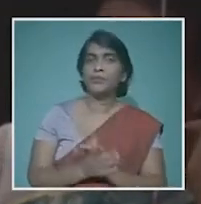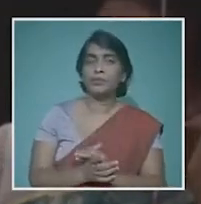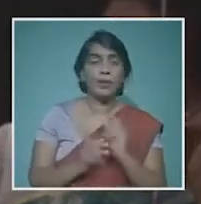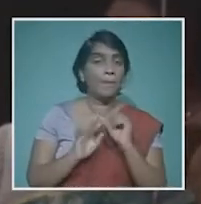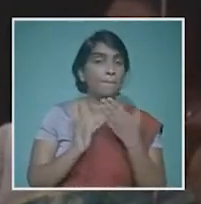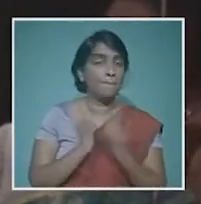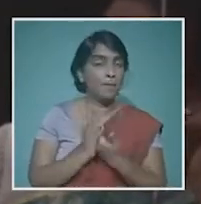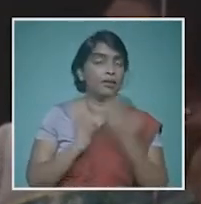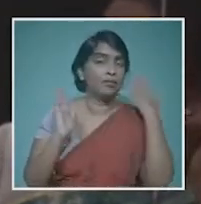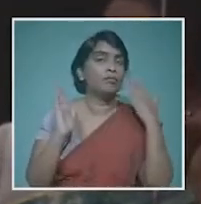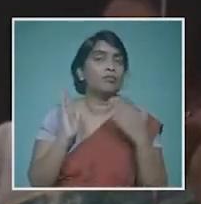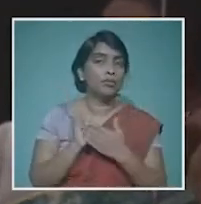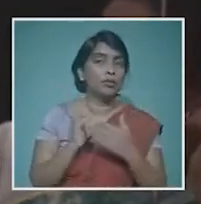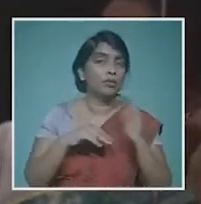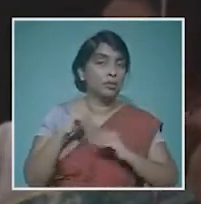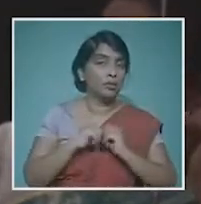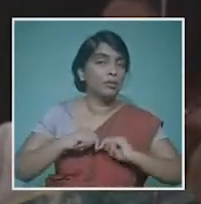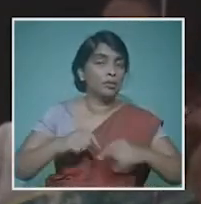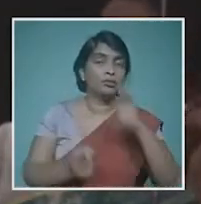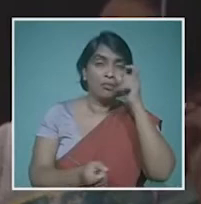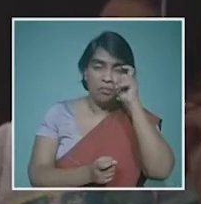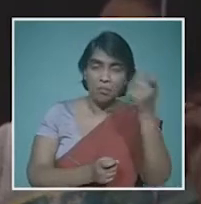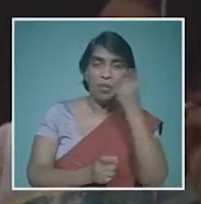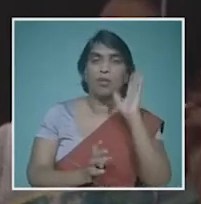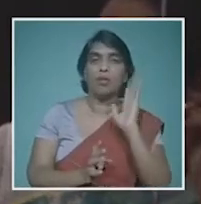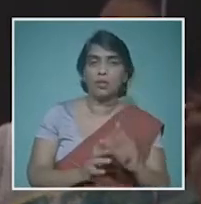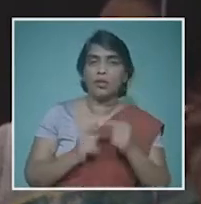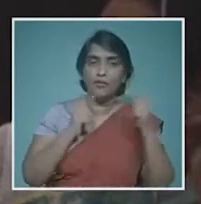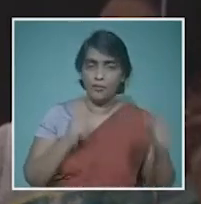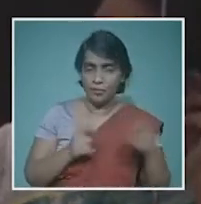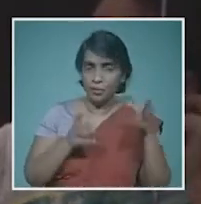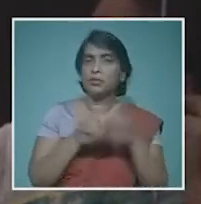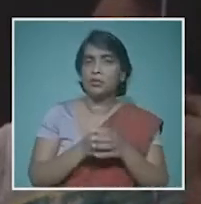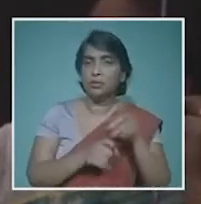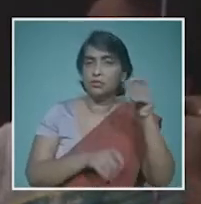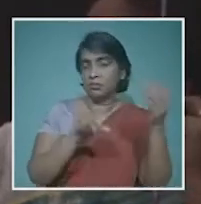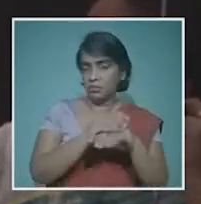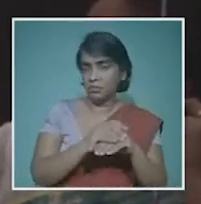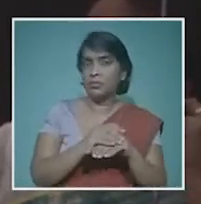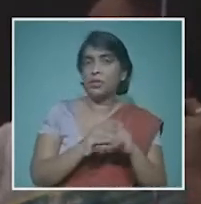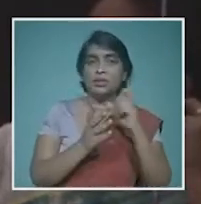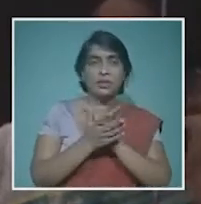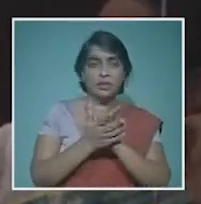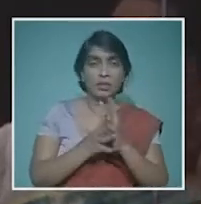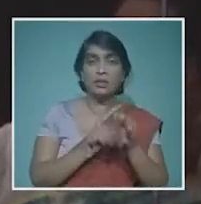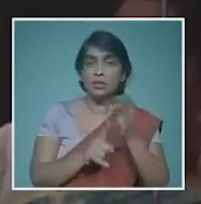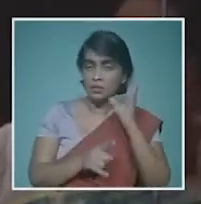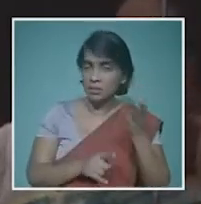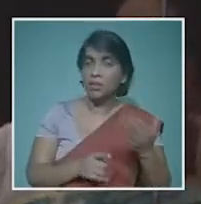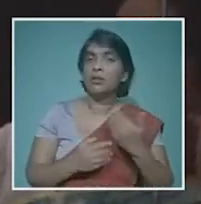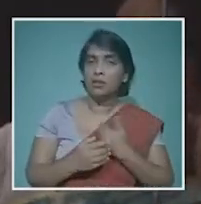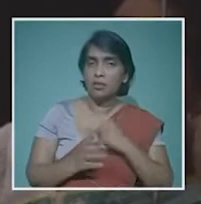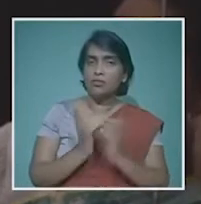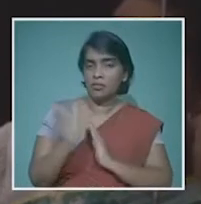ප්‍රතිපත්ති සම්බන්ධයෙන් කරන ක්‍රියාදාමය සොයා බැලිය යුතුයි කියලා. මේක විරුද්ධ පක්ෂයේ නියෝජනය කරන්නේ. චම්පික සභාපති මමත්